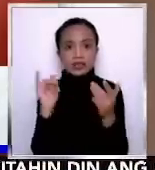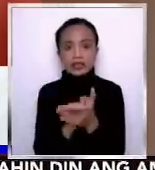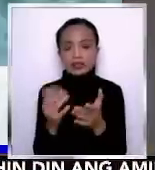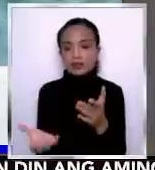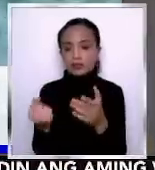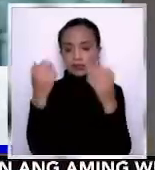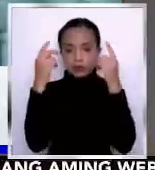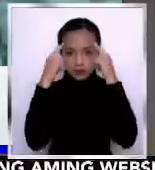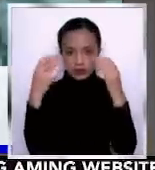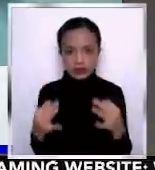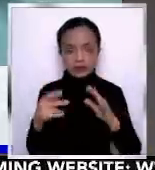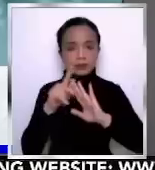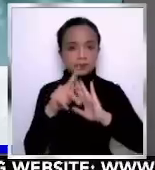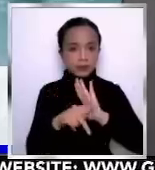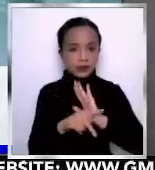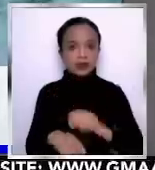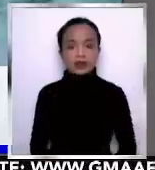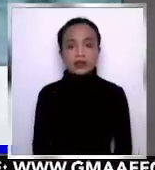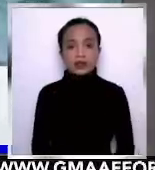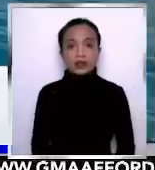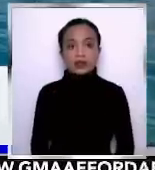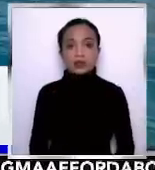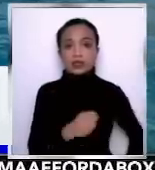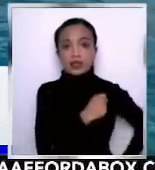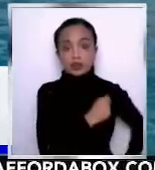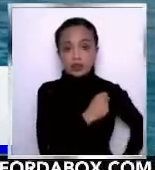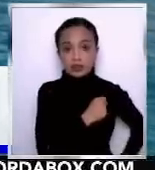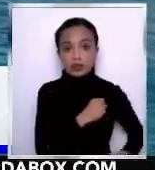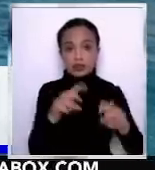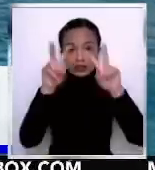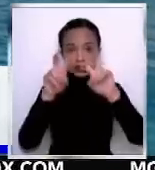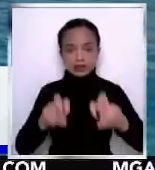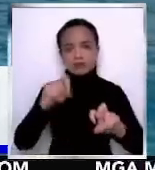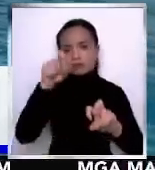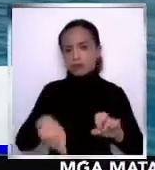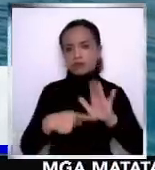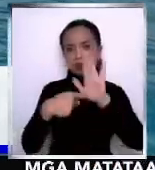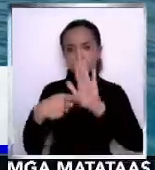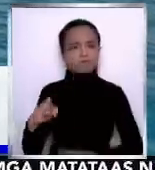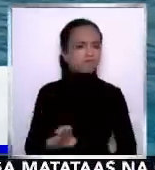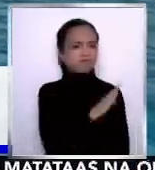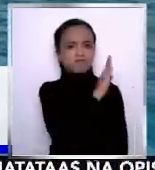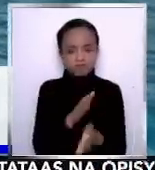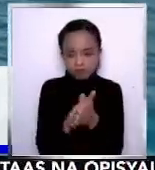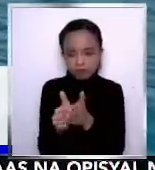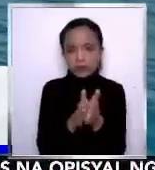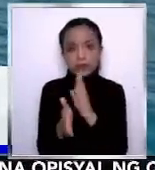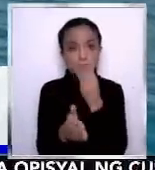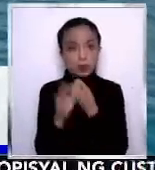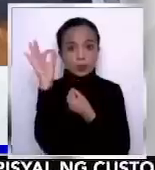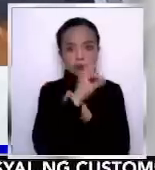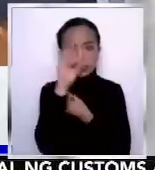own policies. Sa tingin pa ng isang security analyst, kailangan magpakita ng tapang at pagpupursige ang mga Pilipino bilang mensahe